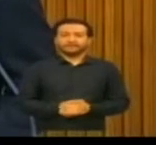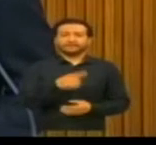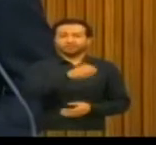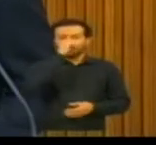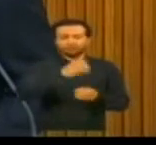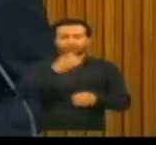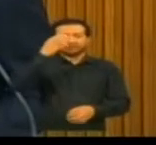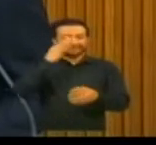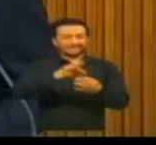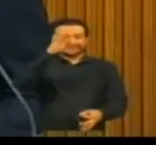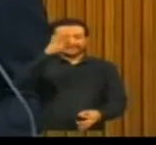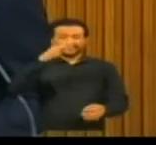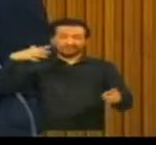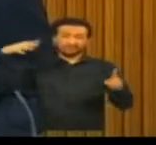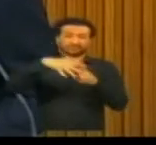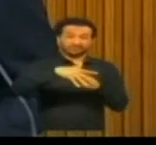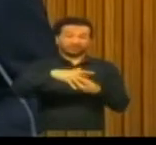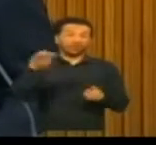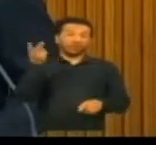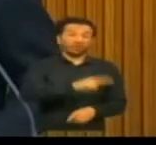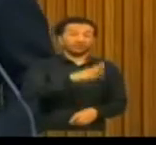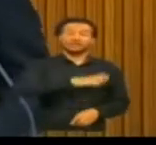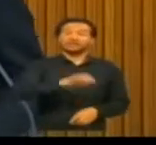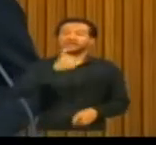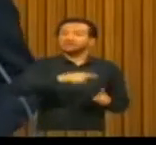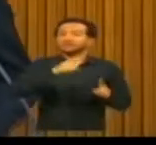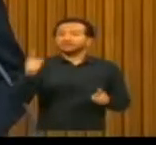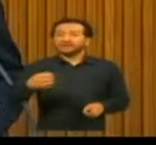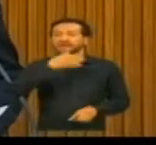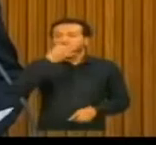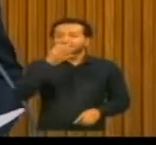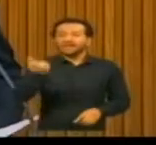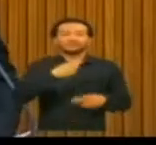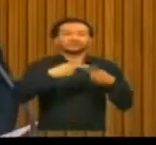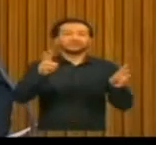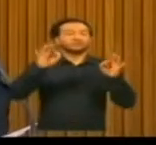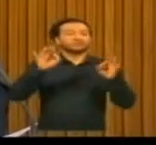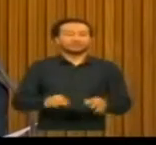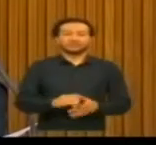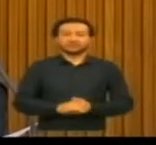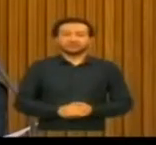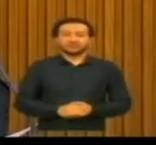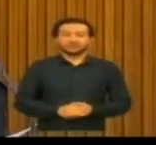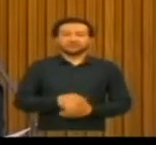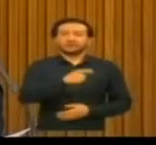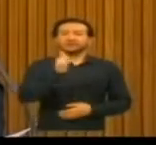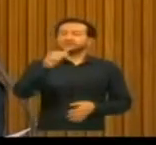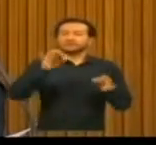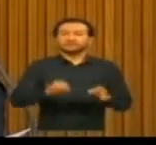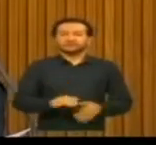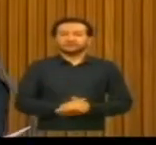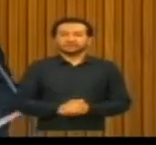Sopayla insanları linç etmeye kalkmak ne zamandan beri ifade alıp da serbest bırakmak oldu? Ne zamandan beri